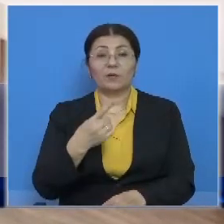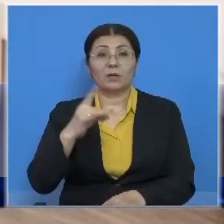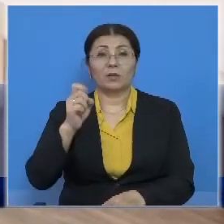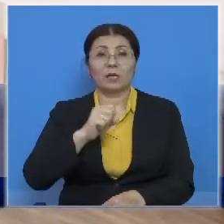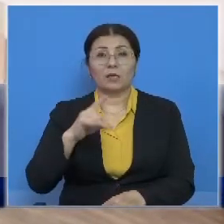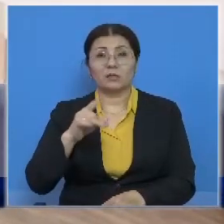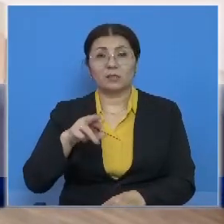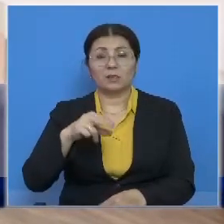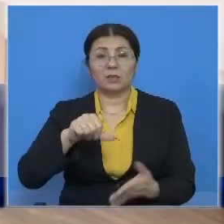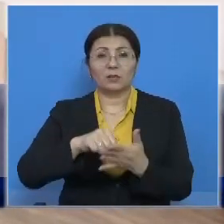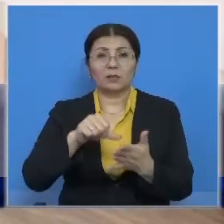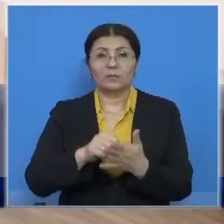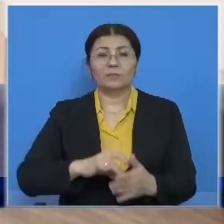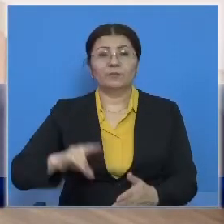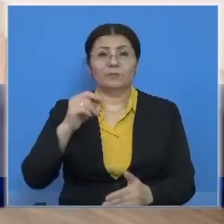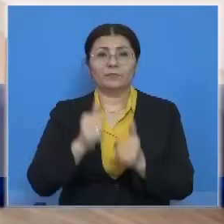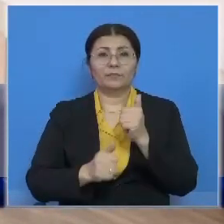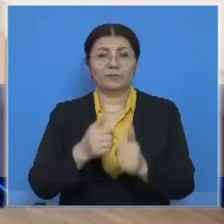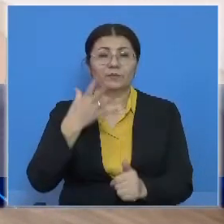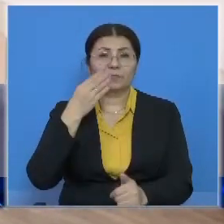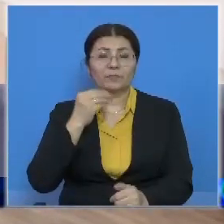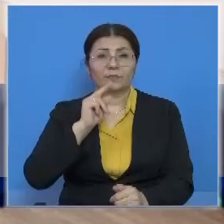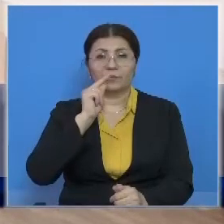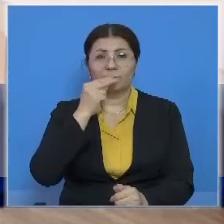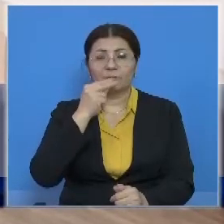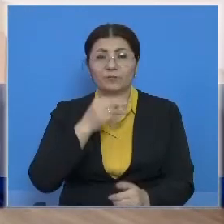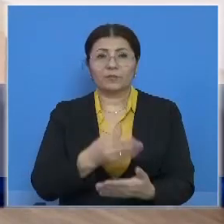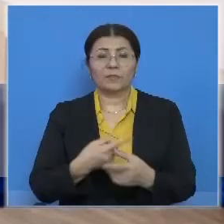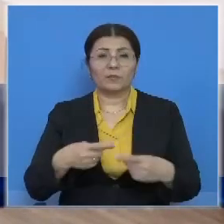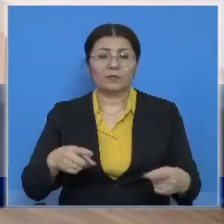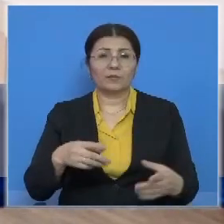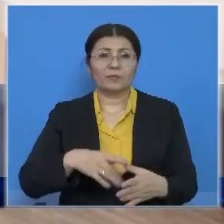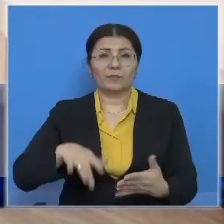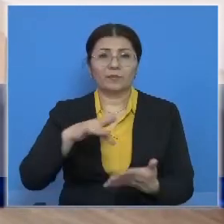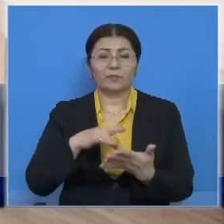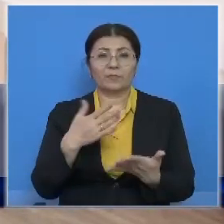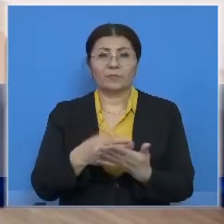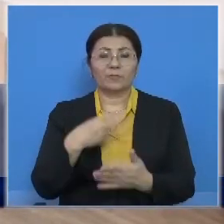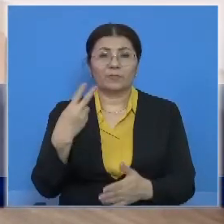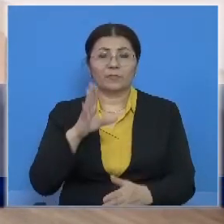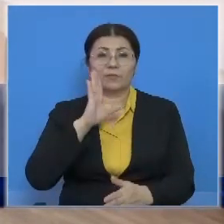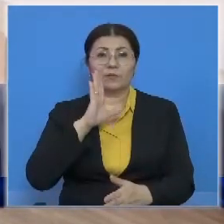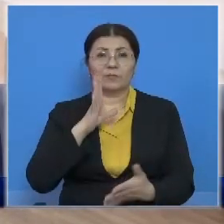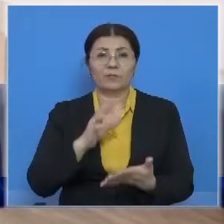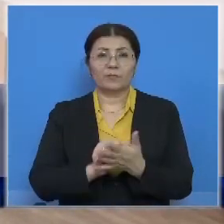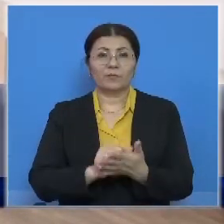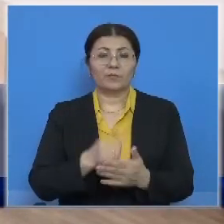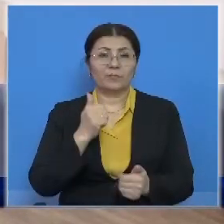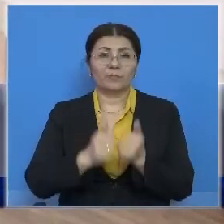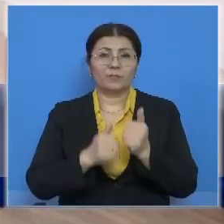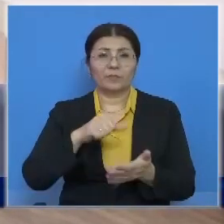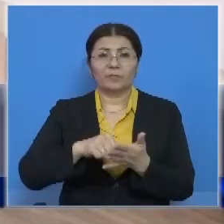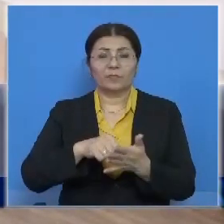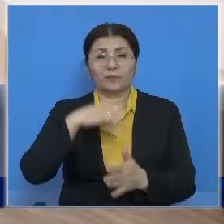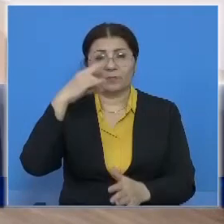разряда они участвуют в ульканских соревнованиях в Алматы Шымкенте Талдыкоргане и Таразе две наши девочки привели на крупные соревнования